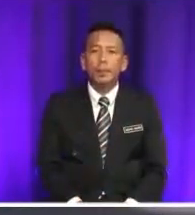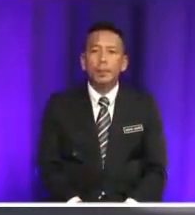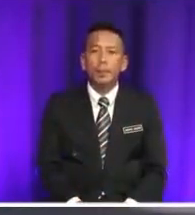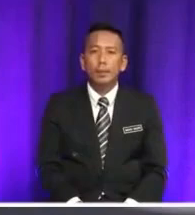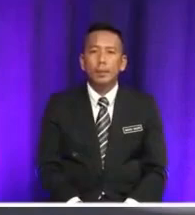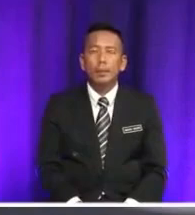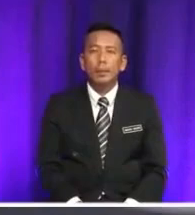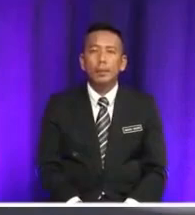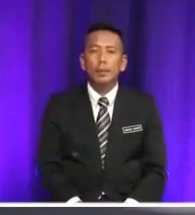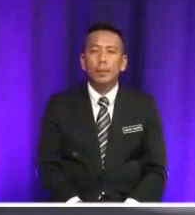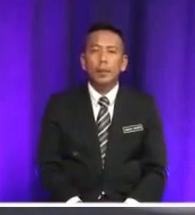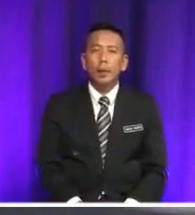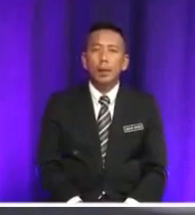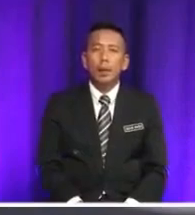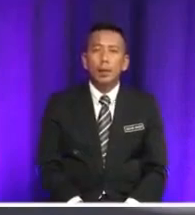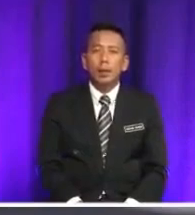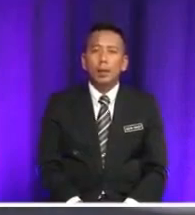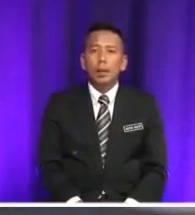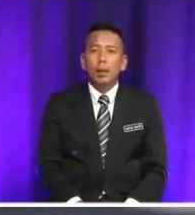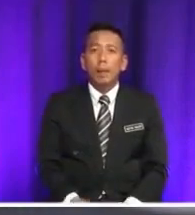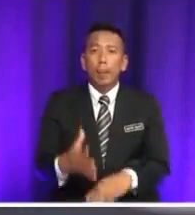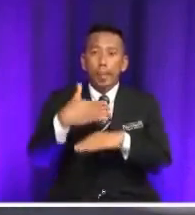Oke cukup oke oke